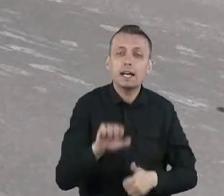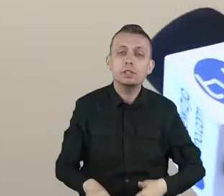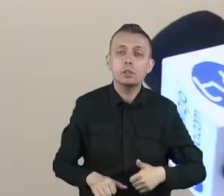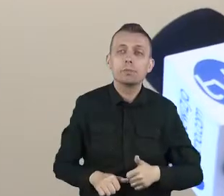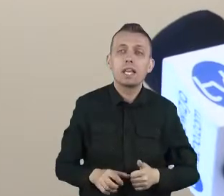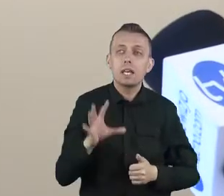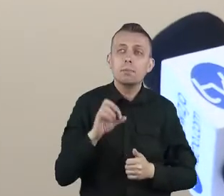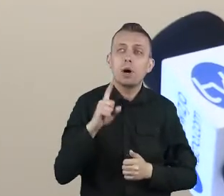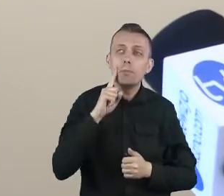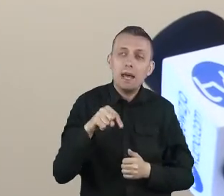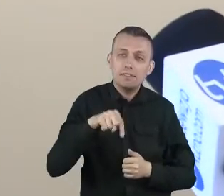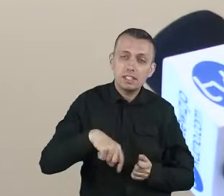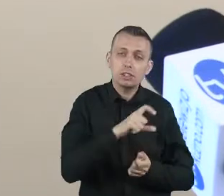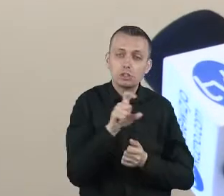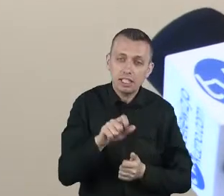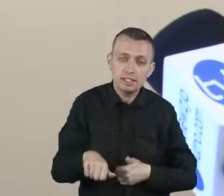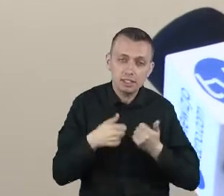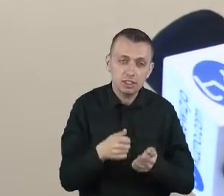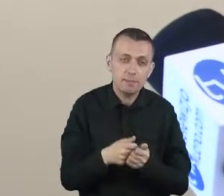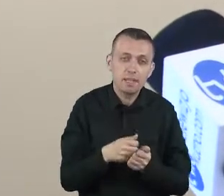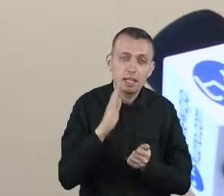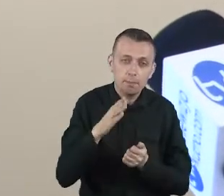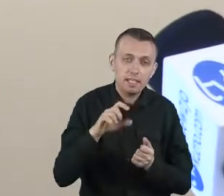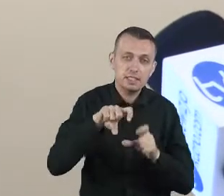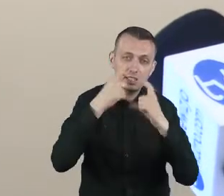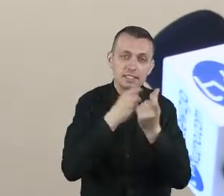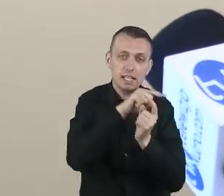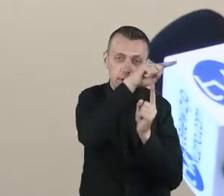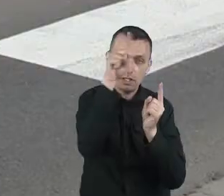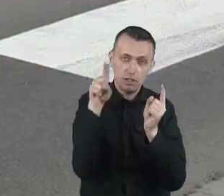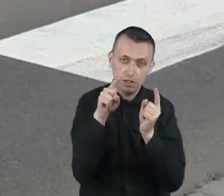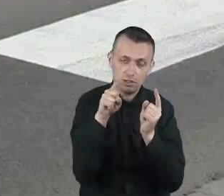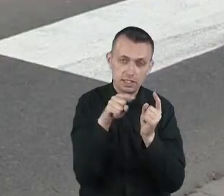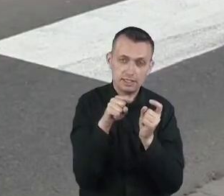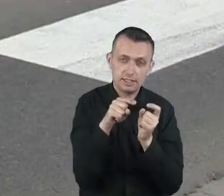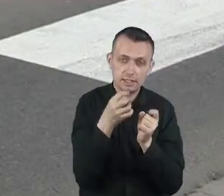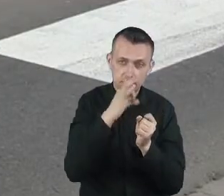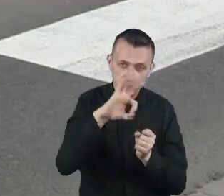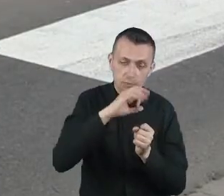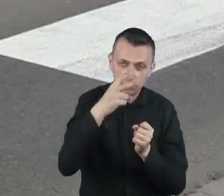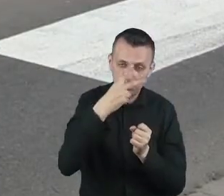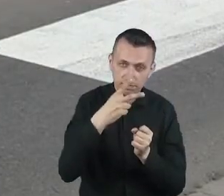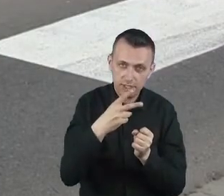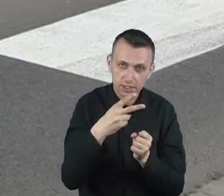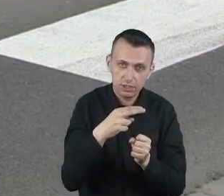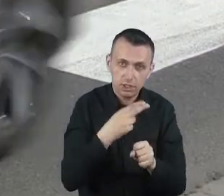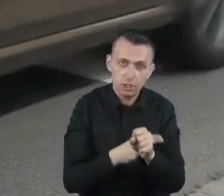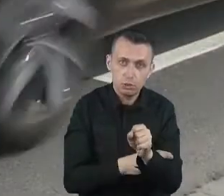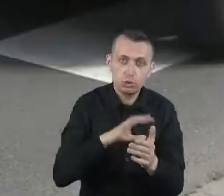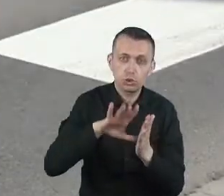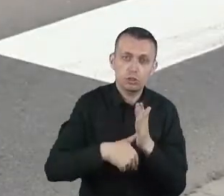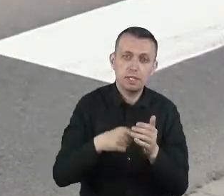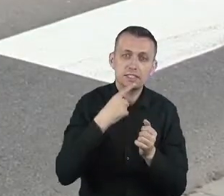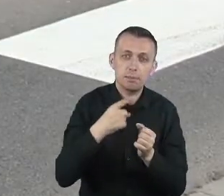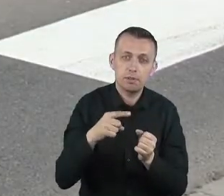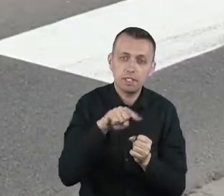trwałość tej farby wytrzyma cały sezon i będzie ułatwiać poruszanie się. Magistrat zapowiedział, że wykonawca jest zobowiązany